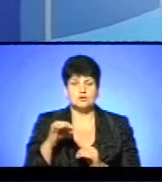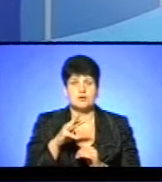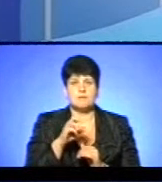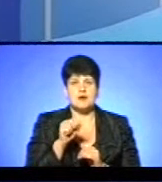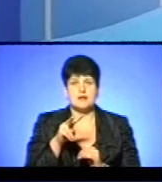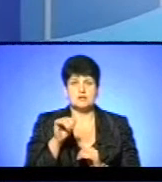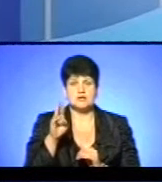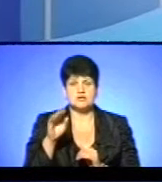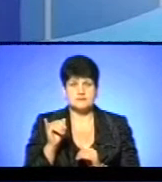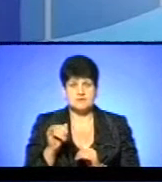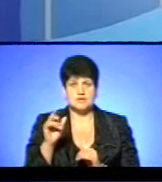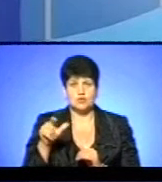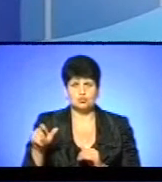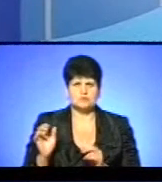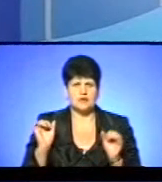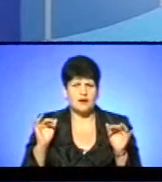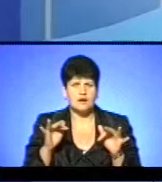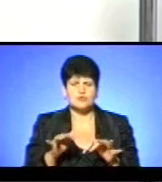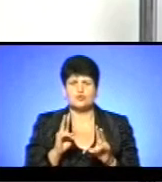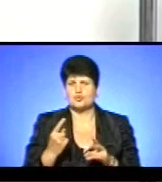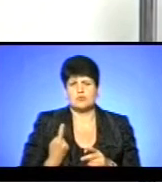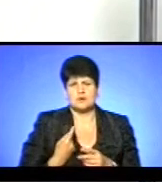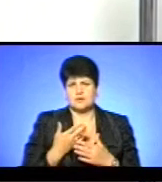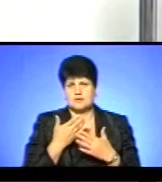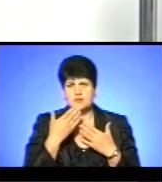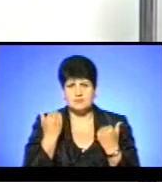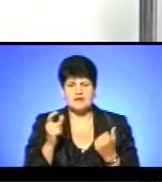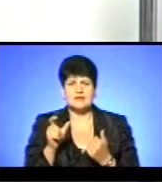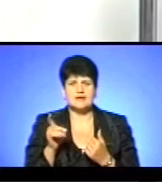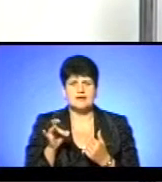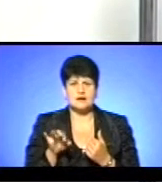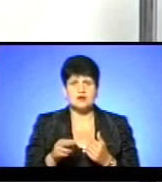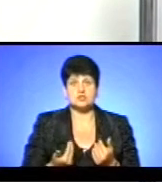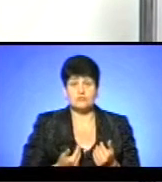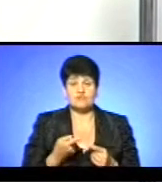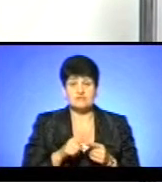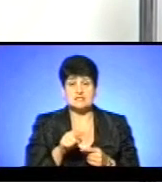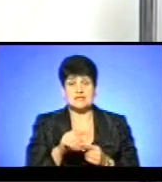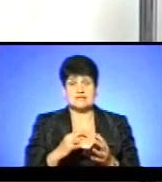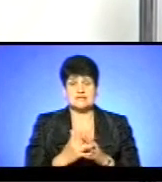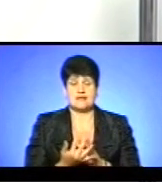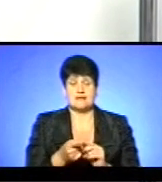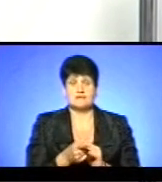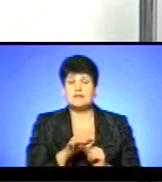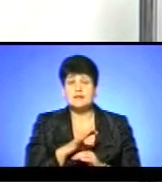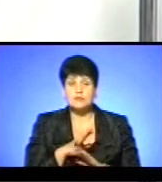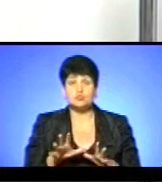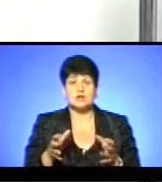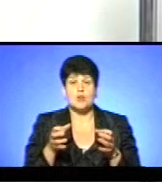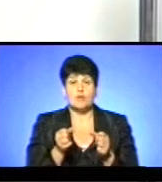лізуть далі, і ніхто це не охороняє. Ті самі ж єгеря, вони живуть в тих самих селах. Тобто сам єгер, він не буде ловити